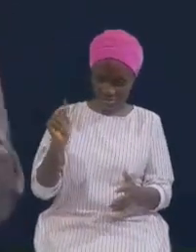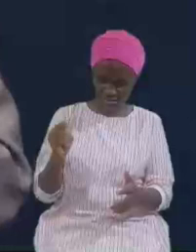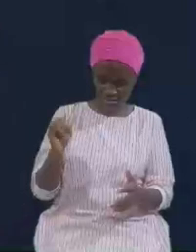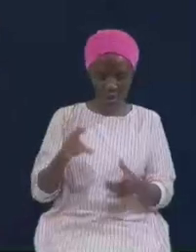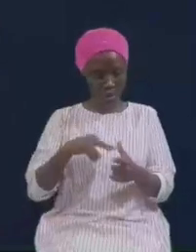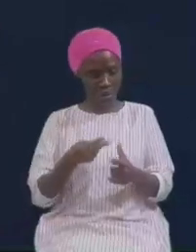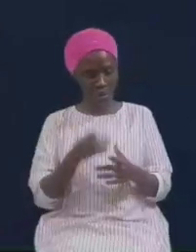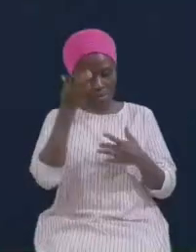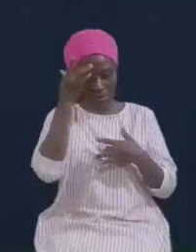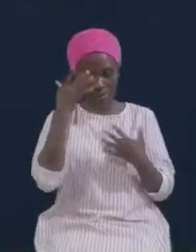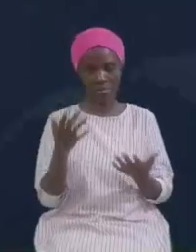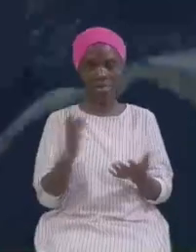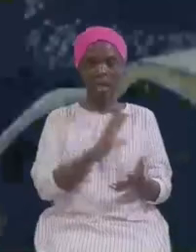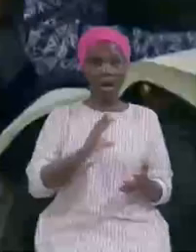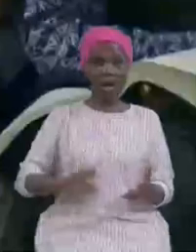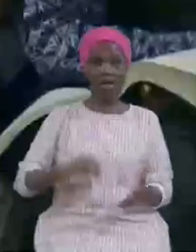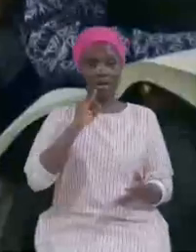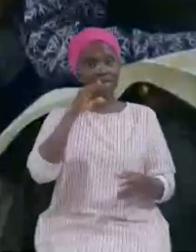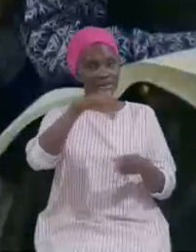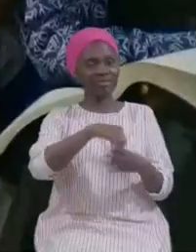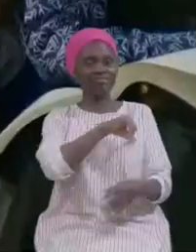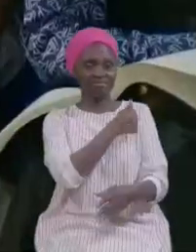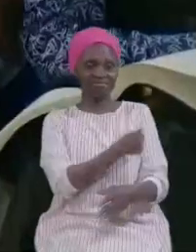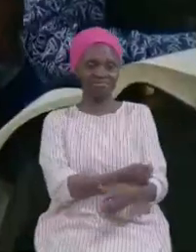infirmité, Jésus a l'autorité.